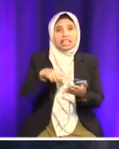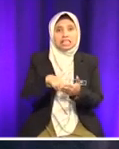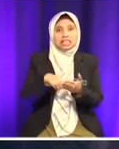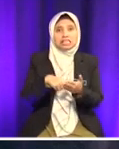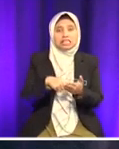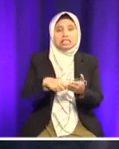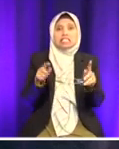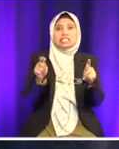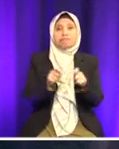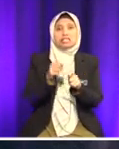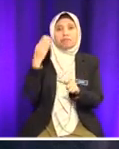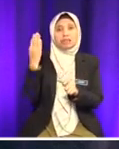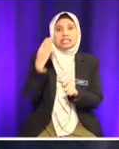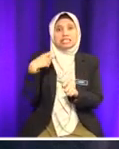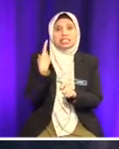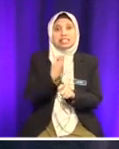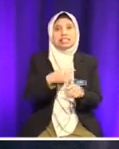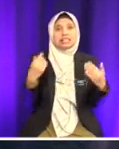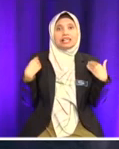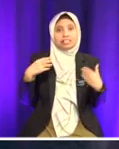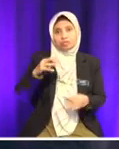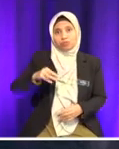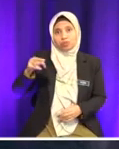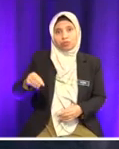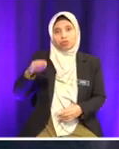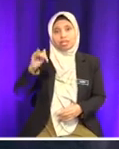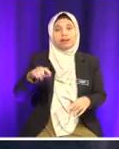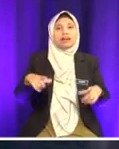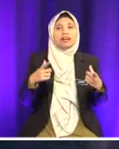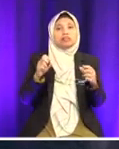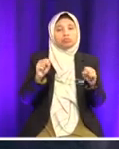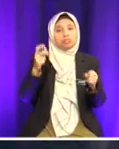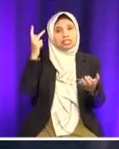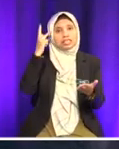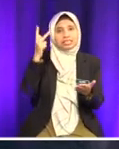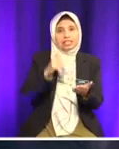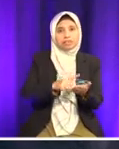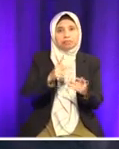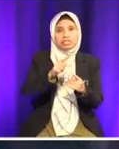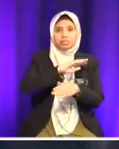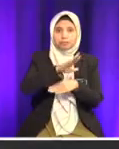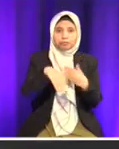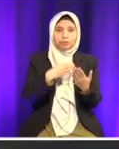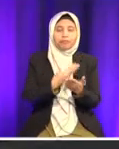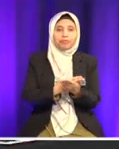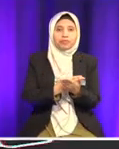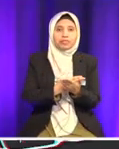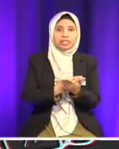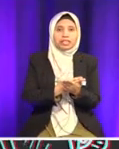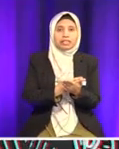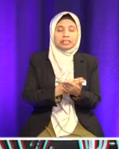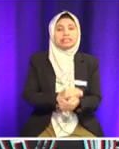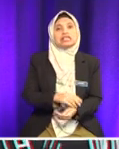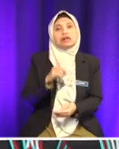biasalah kita ditemani oleh murid-murid yang lain boleh ke ustaz diperkenalkan mereka kepada kami oke Ya saya akan perkenalkanlah